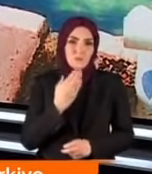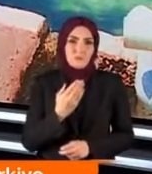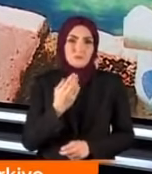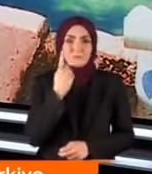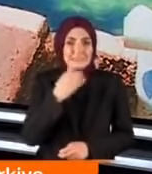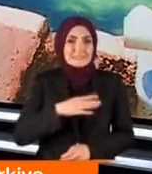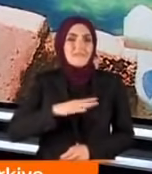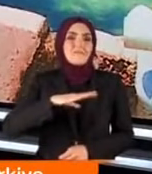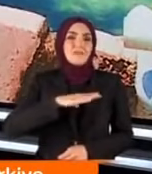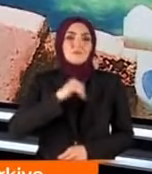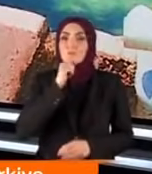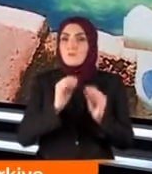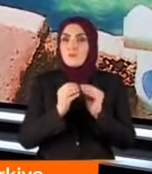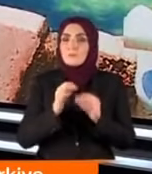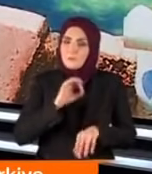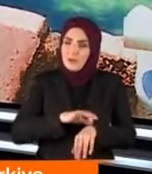bir an önce çözülmesi.